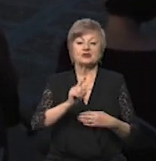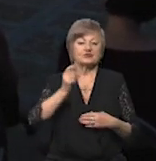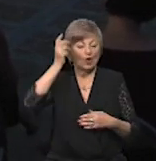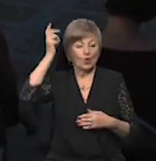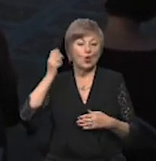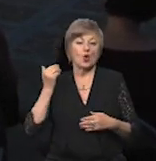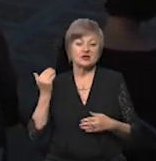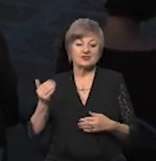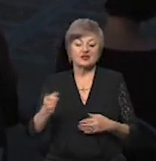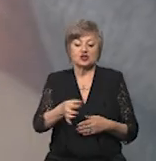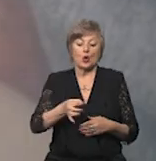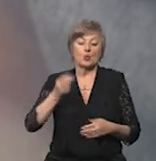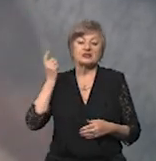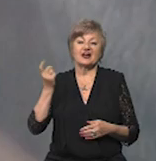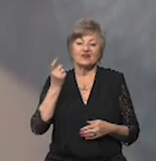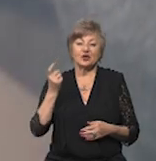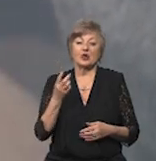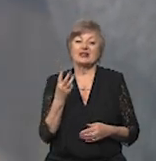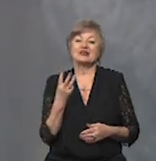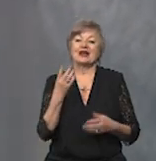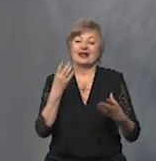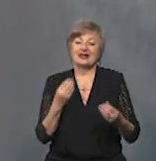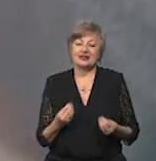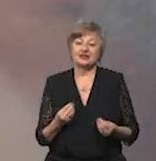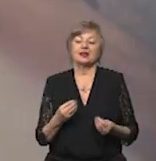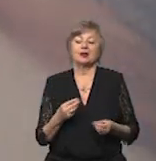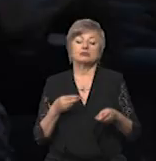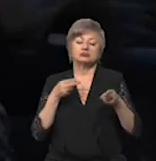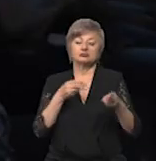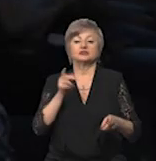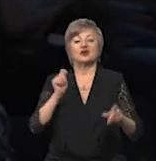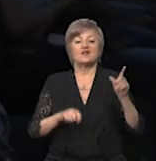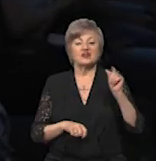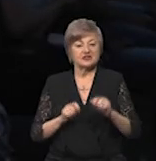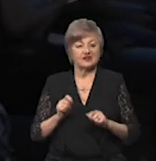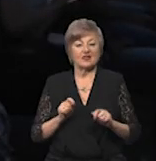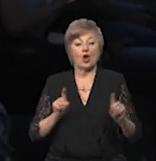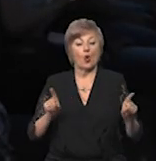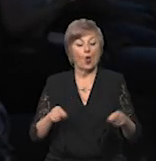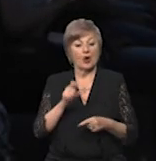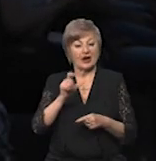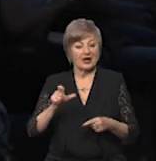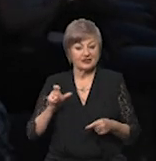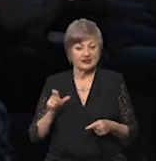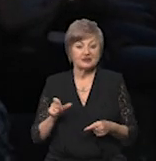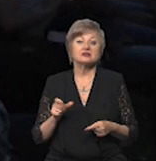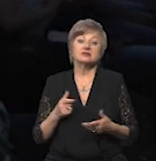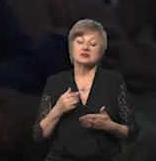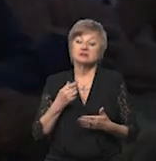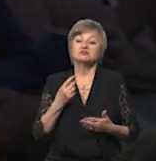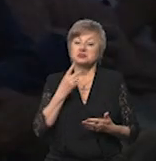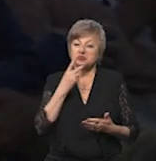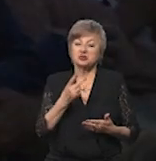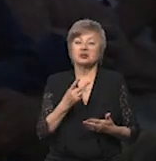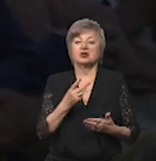козацтва, що на острові Хортиця, на 3 дні завітав фестиваль «Лампа.док». Організатори фестивалю дивували глядачів